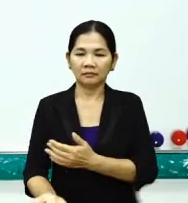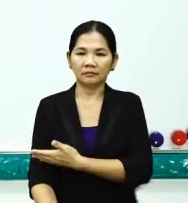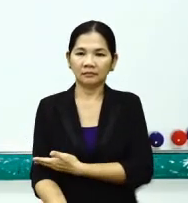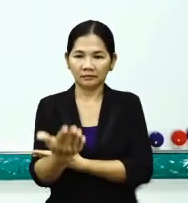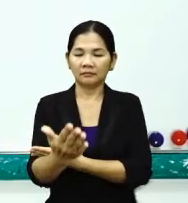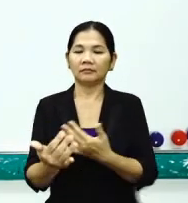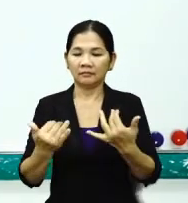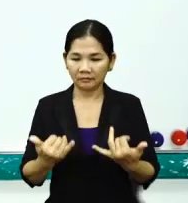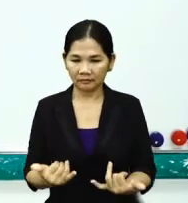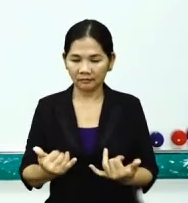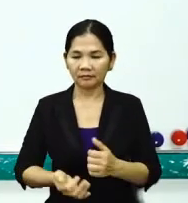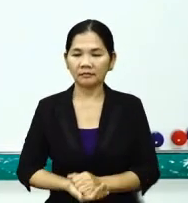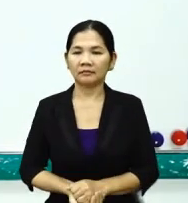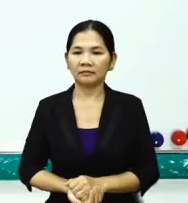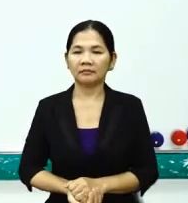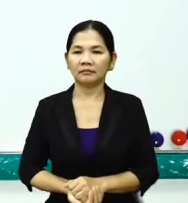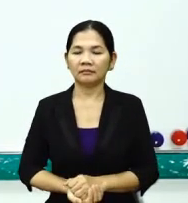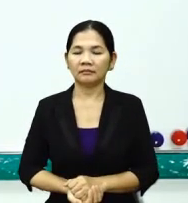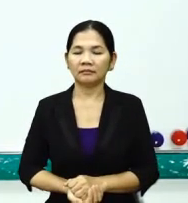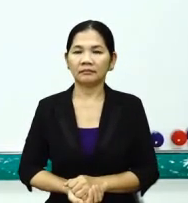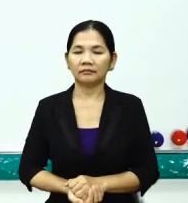bước ní